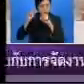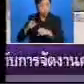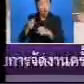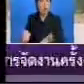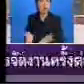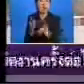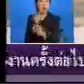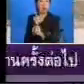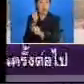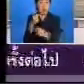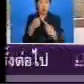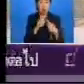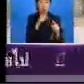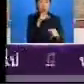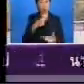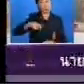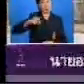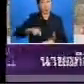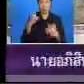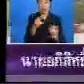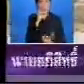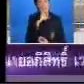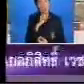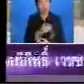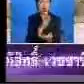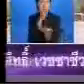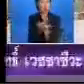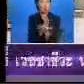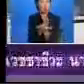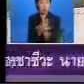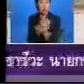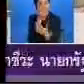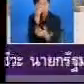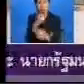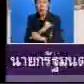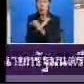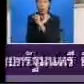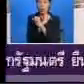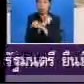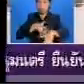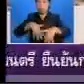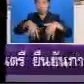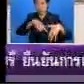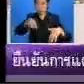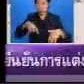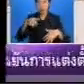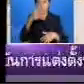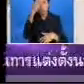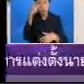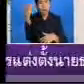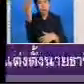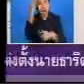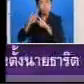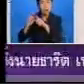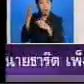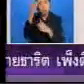คุ้มครองชุมชนมาบตาพุธนะครับในเรื่องของสิ่งแวดล้อมและคุณภาพโดยคดีนี้นะครับสมาคมต่อต้านสภาวะโลกร้อนและประชาชนชาว